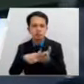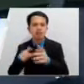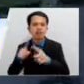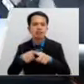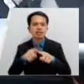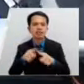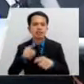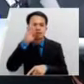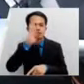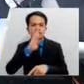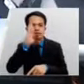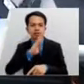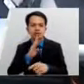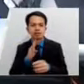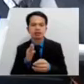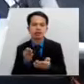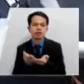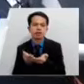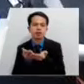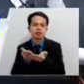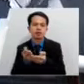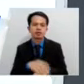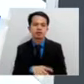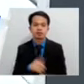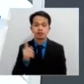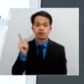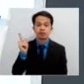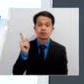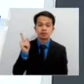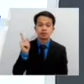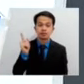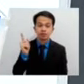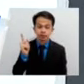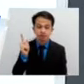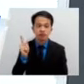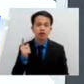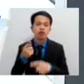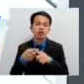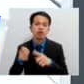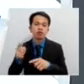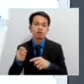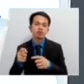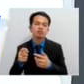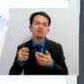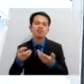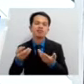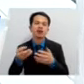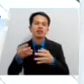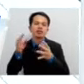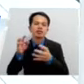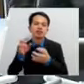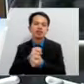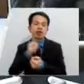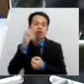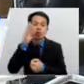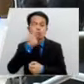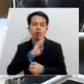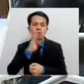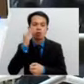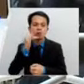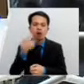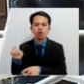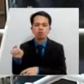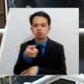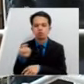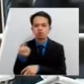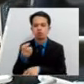barko. Ang protective cover na ito na hydraulic line ng onboard crane na tuklap matapos tamaan ng water cannon. Ito yung